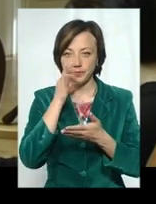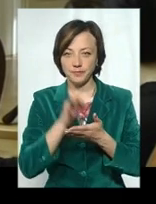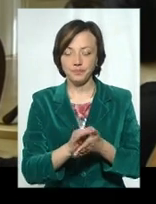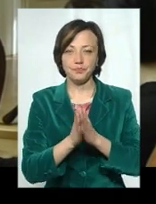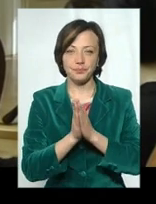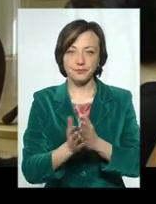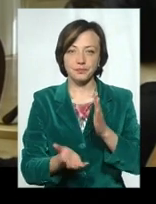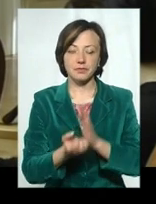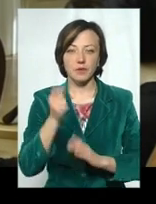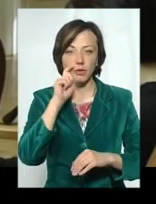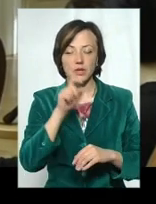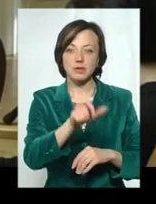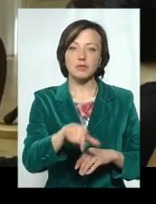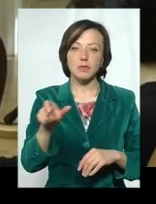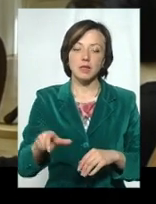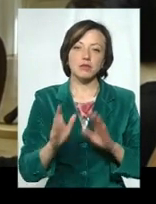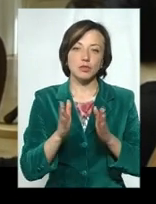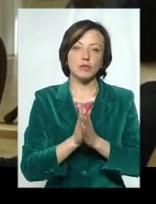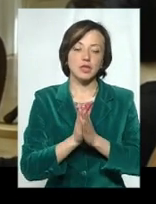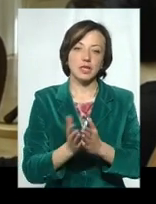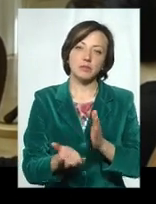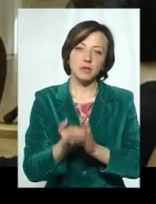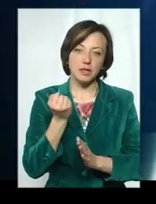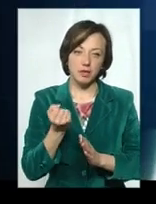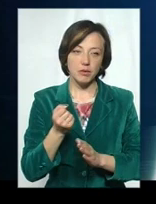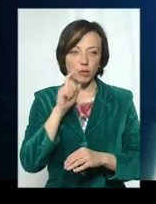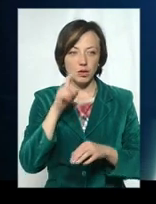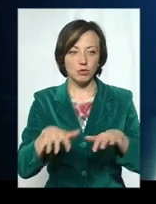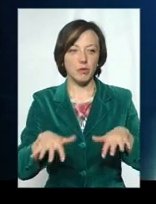підтримки українських громадян, і буду просити підтримки українського парламенту.